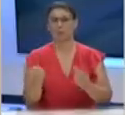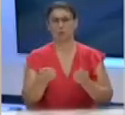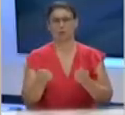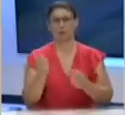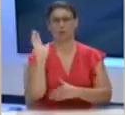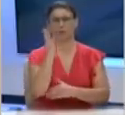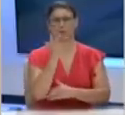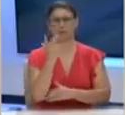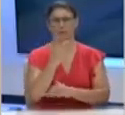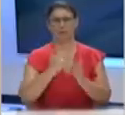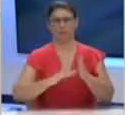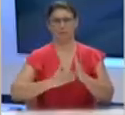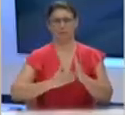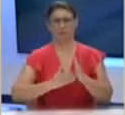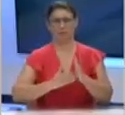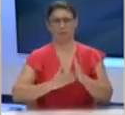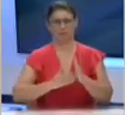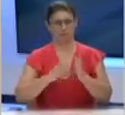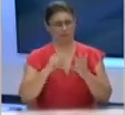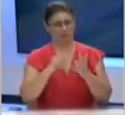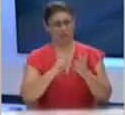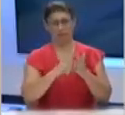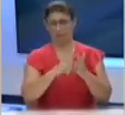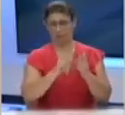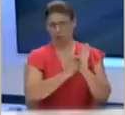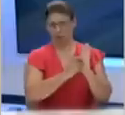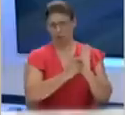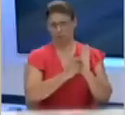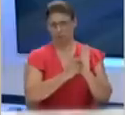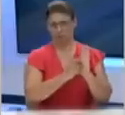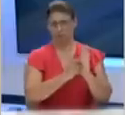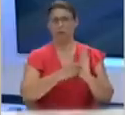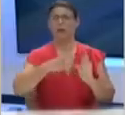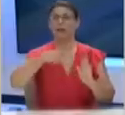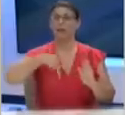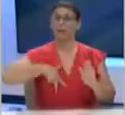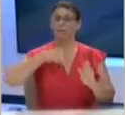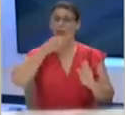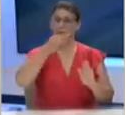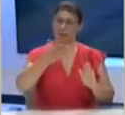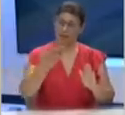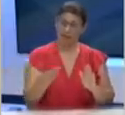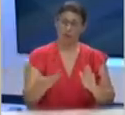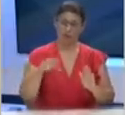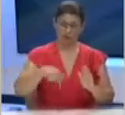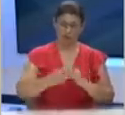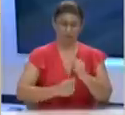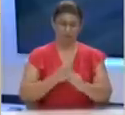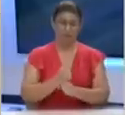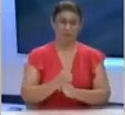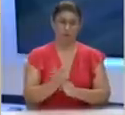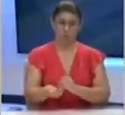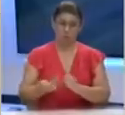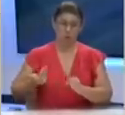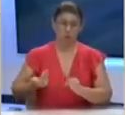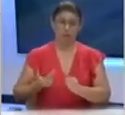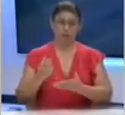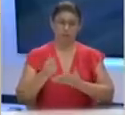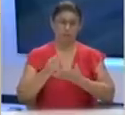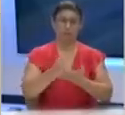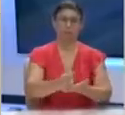δασικές υπηρεσίες. Σημείο δεύτερο. Η κυβέρνηση επέρεται ότι φέτος δόθηκε νωρίτερα από ποτέ το